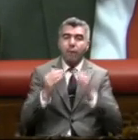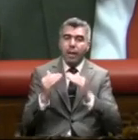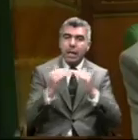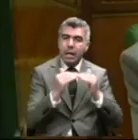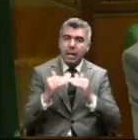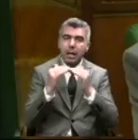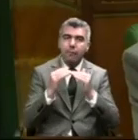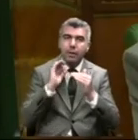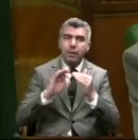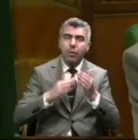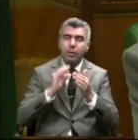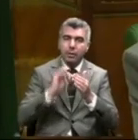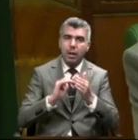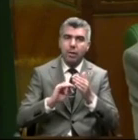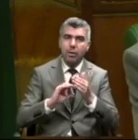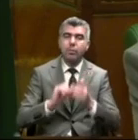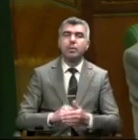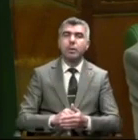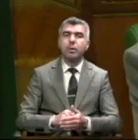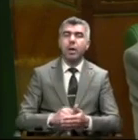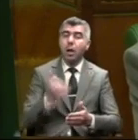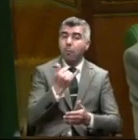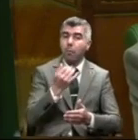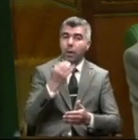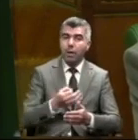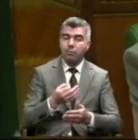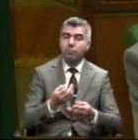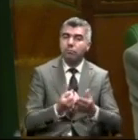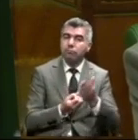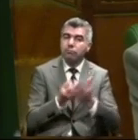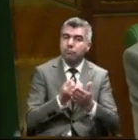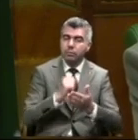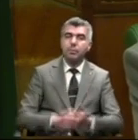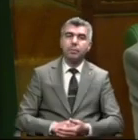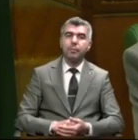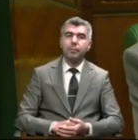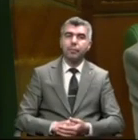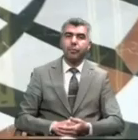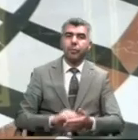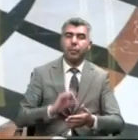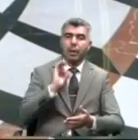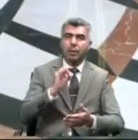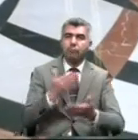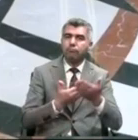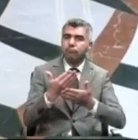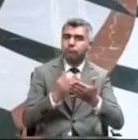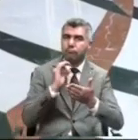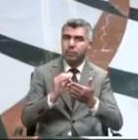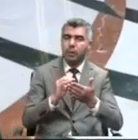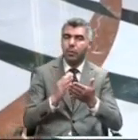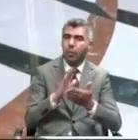والتوحيد في التدخلات نتاعها اننا نعطيوها اكثر فضاء لاستعمال